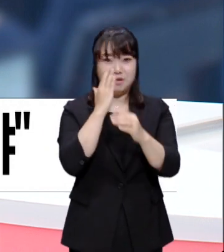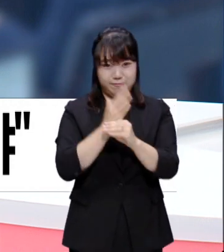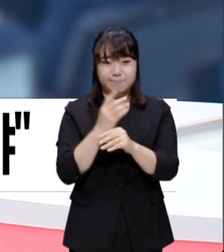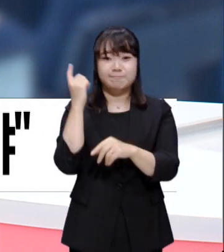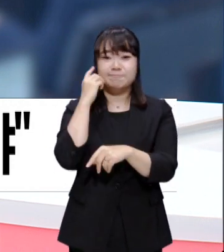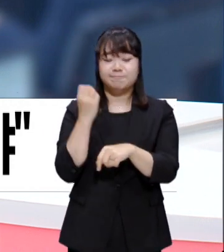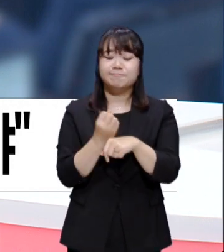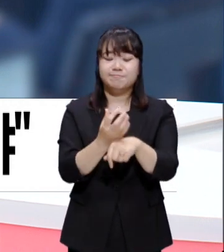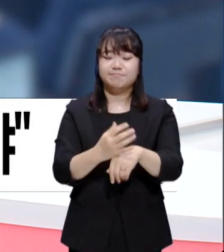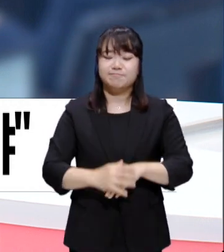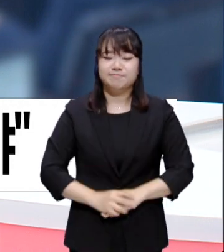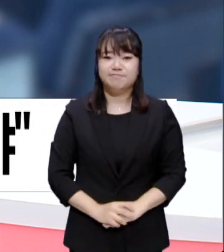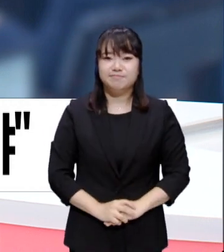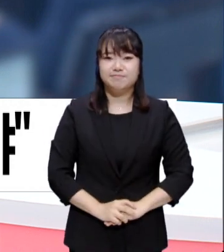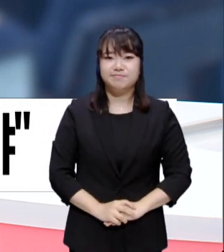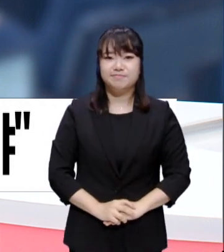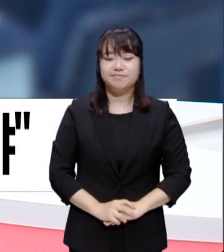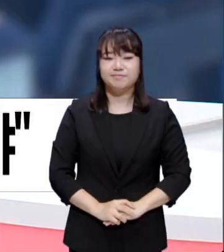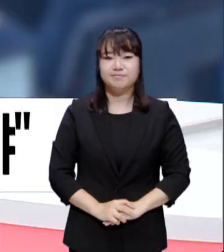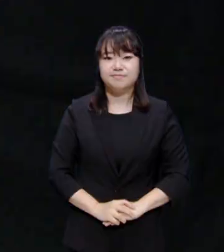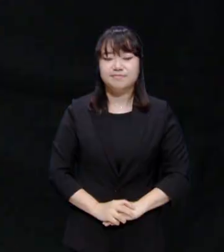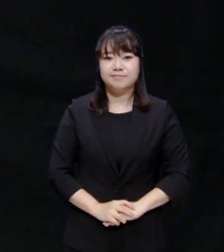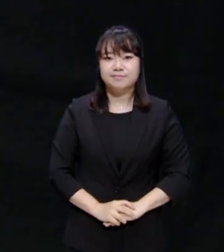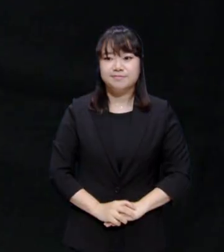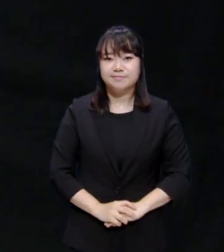계속해서 이정윤 기자가 보도합니다.